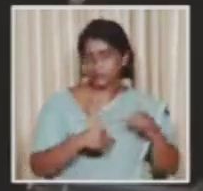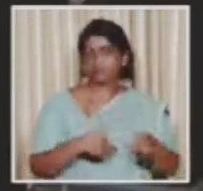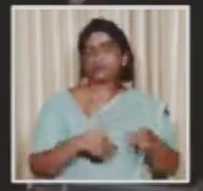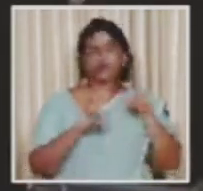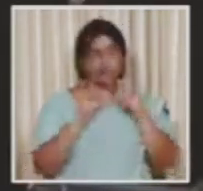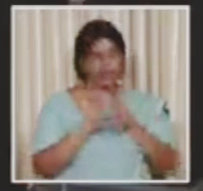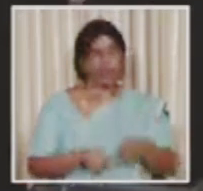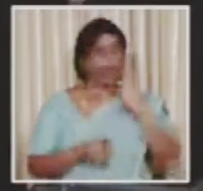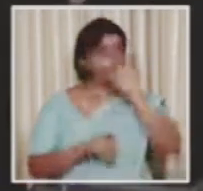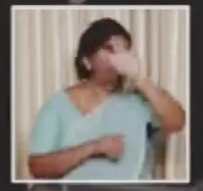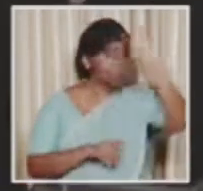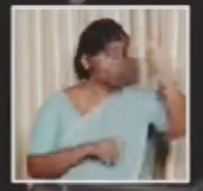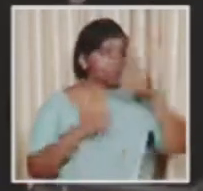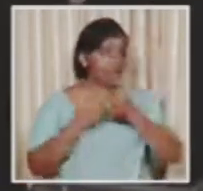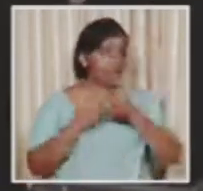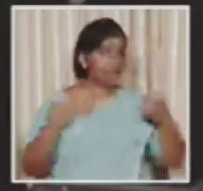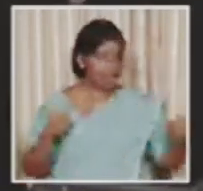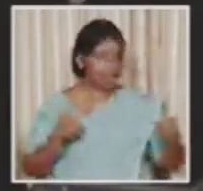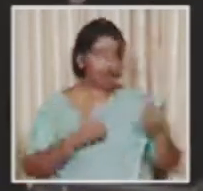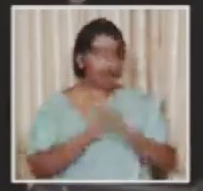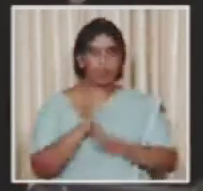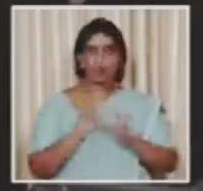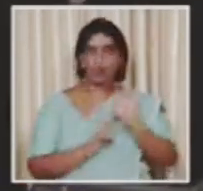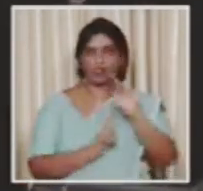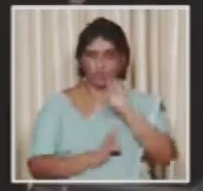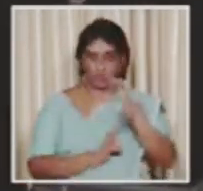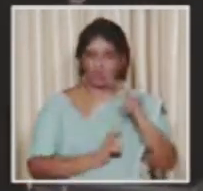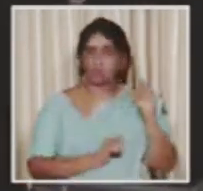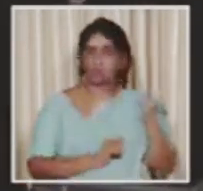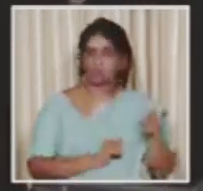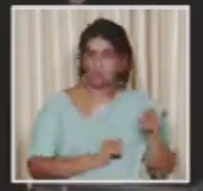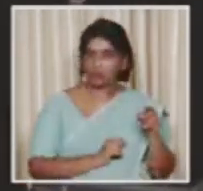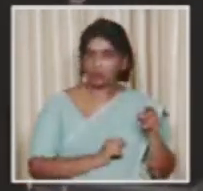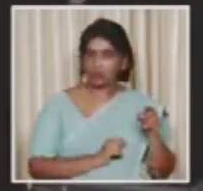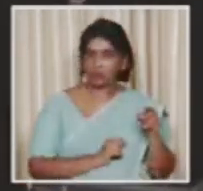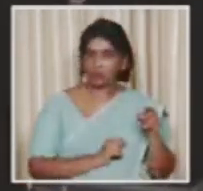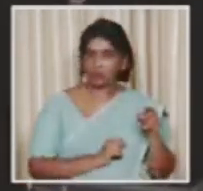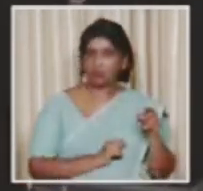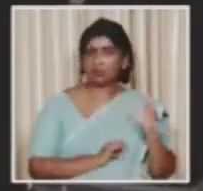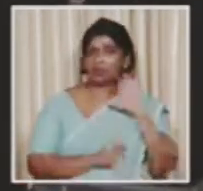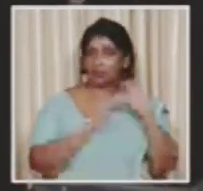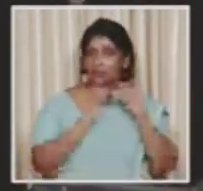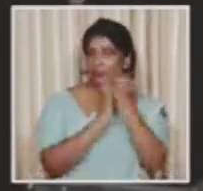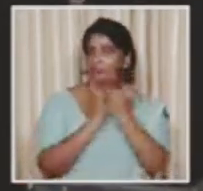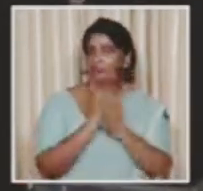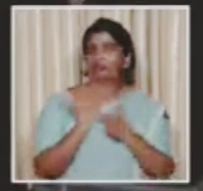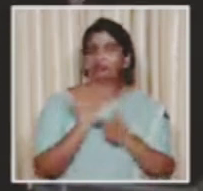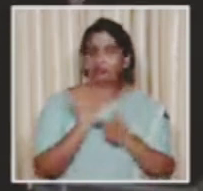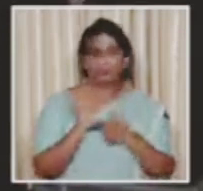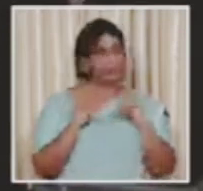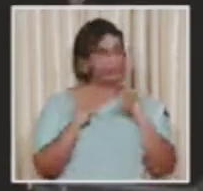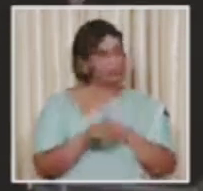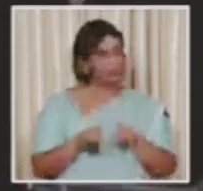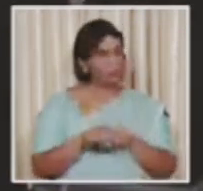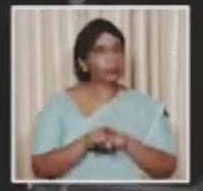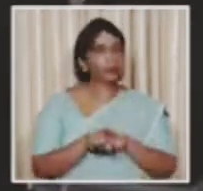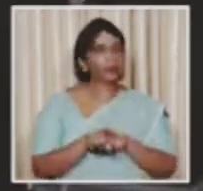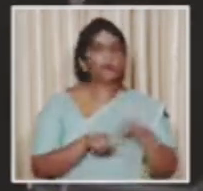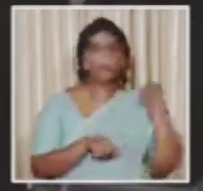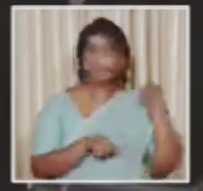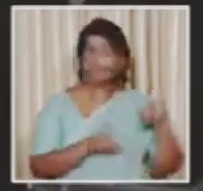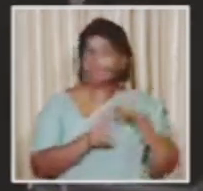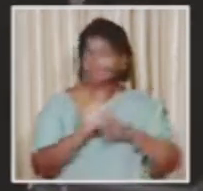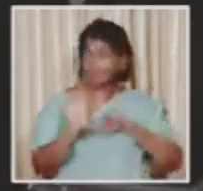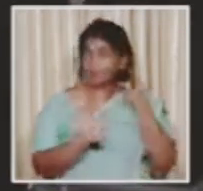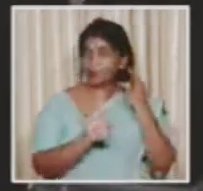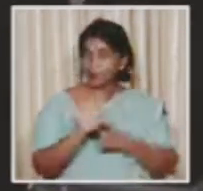ඒ රටවල් වෙන වෙනම මන්ත්‍රීතුමා සඳහන් කරලා තියෙනවා දත්ත සඳහන් කරලා තියෙනවා. ඒ වගේම ඒ වර්ෂයට